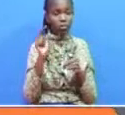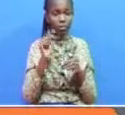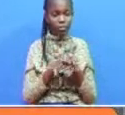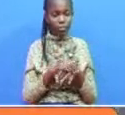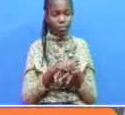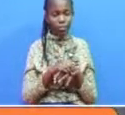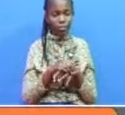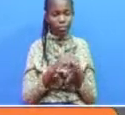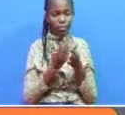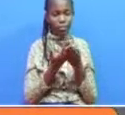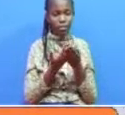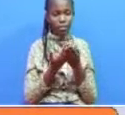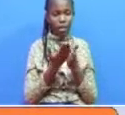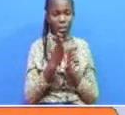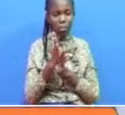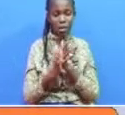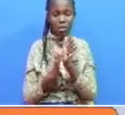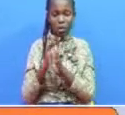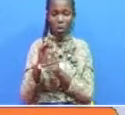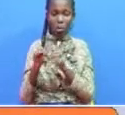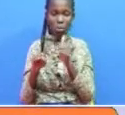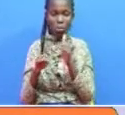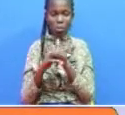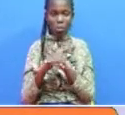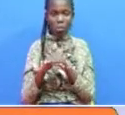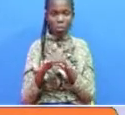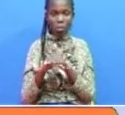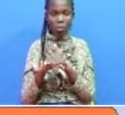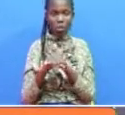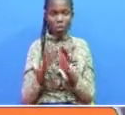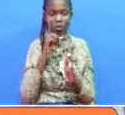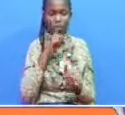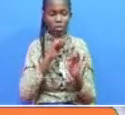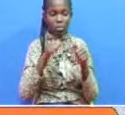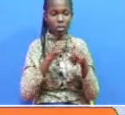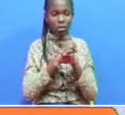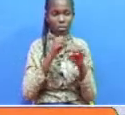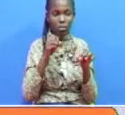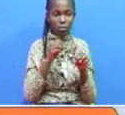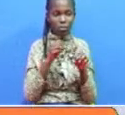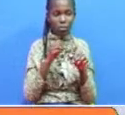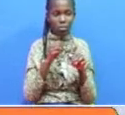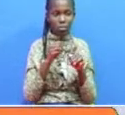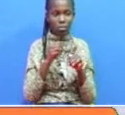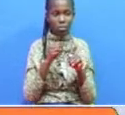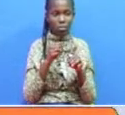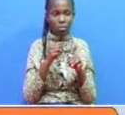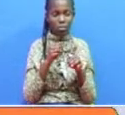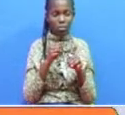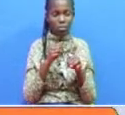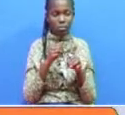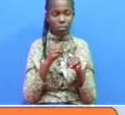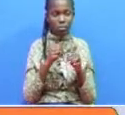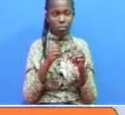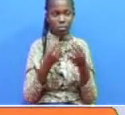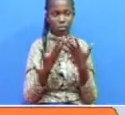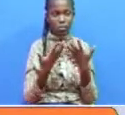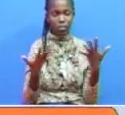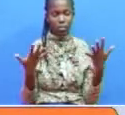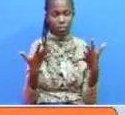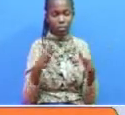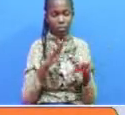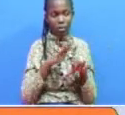Yale yote mpango tutataka kufanya, hawezi kukamilika kama hatujamaliza mambo ya